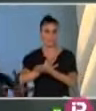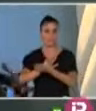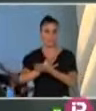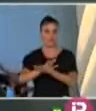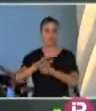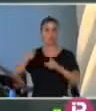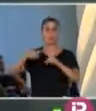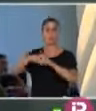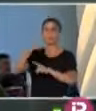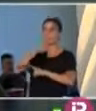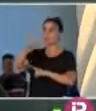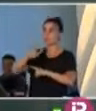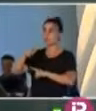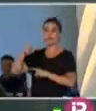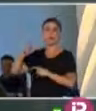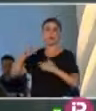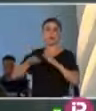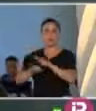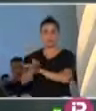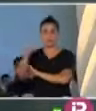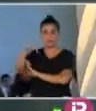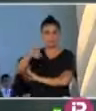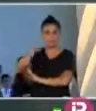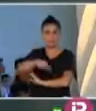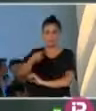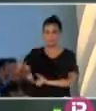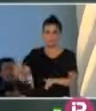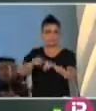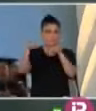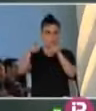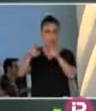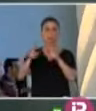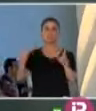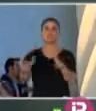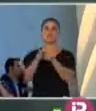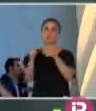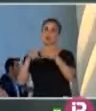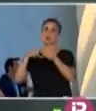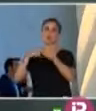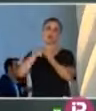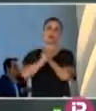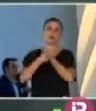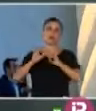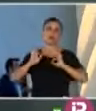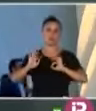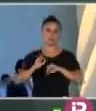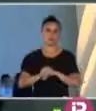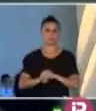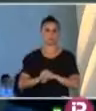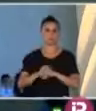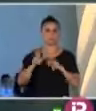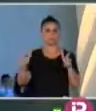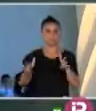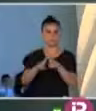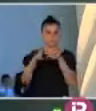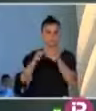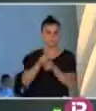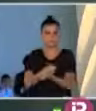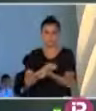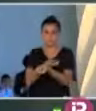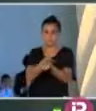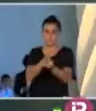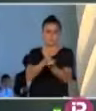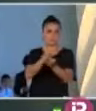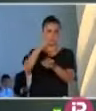en aquestes illes, forma la societat oberta i integradora que som. Una societat plural i